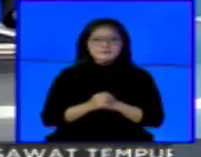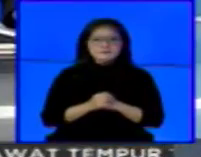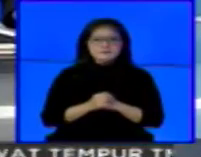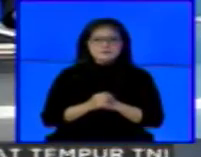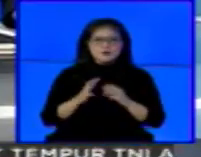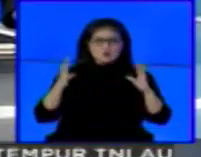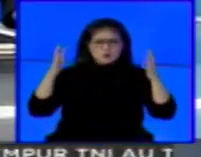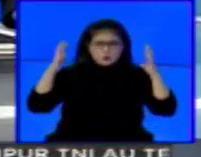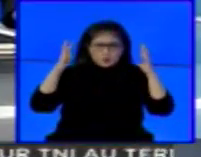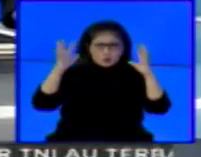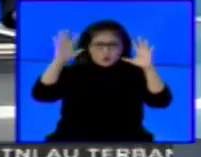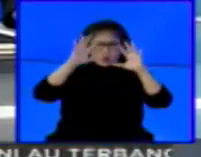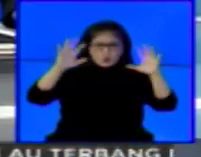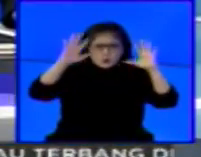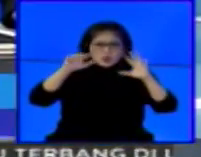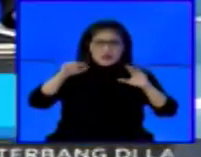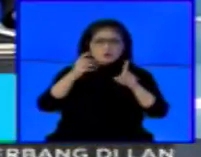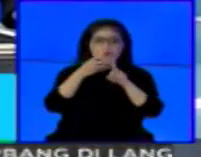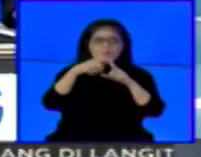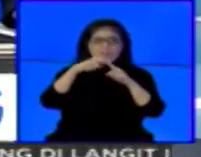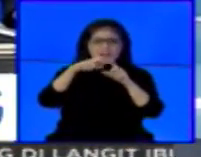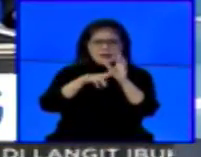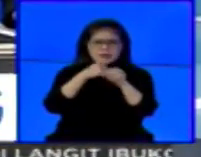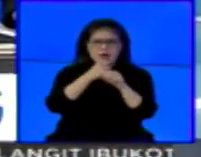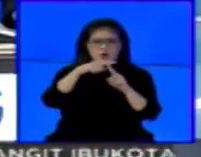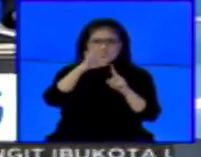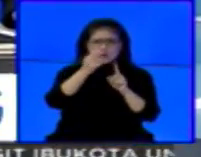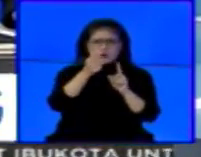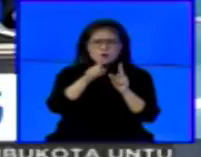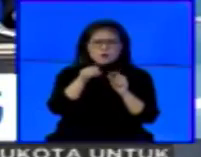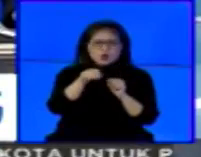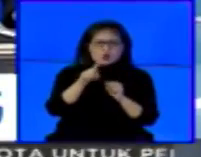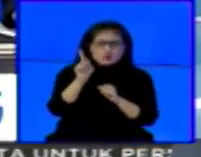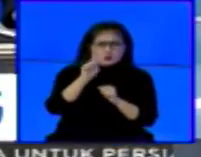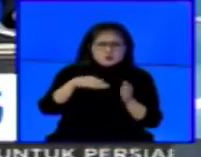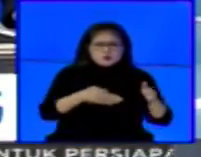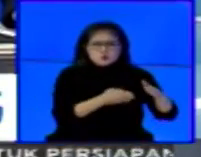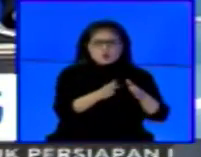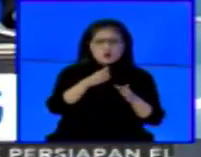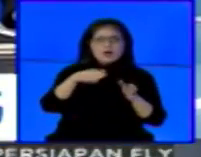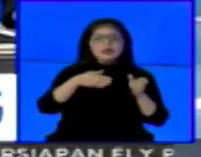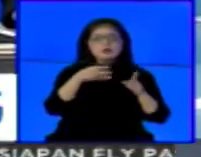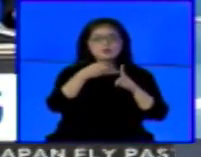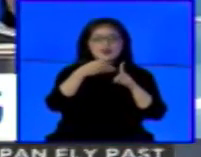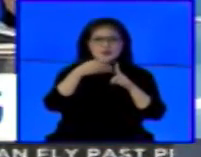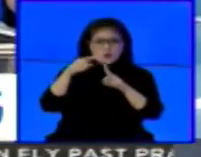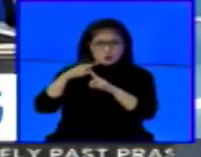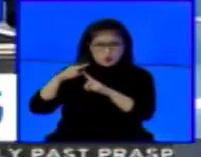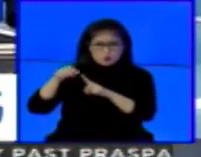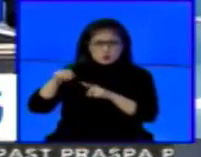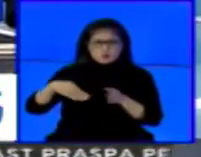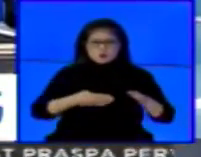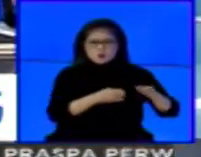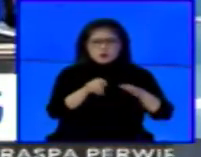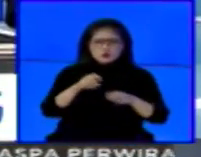Hutan Batang Toru merupakan hulu dari banyak sungai dan salah satu sungai yang besar adalah Sungai Batang Toru. Sungai ini menjadi